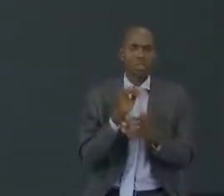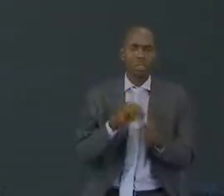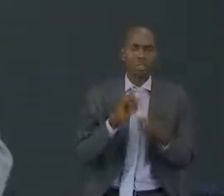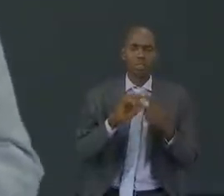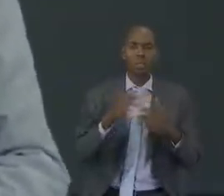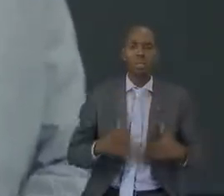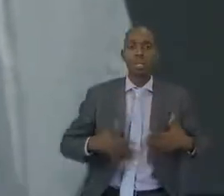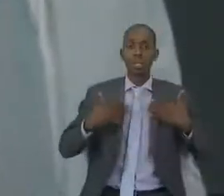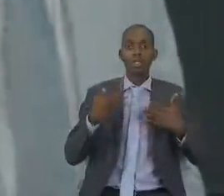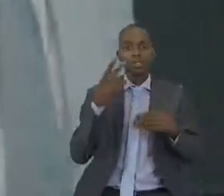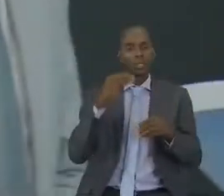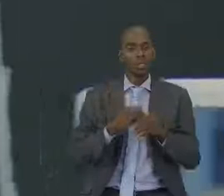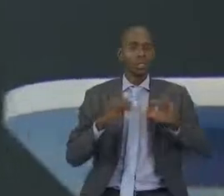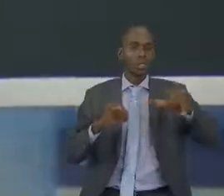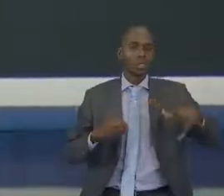Jérémie,